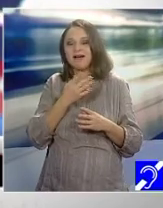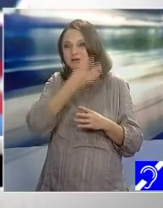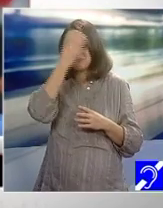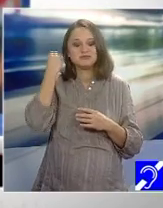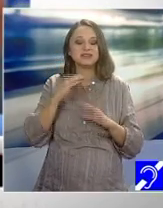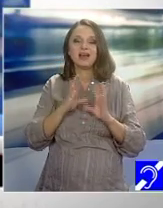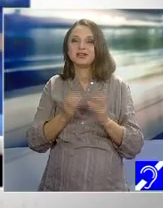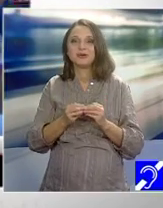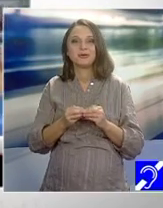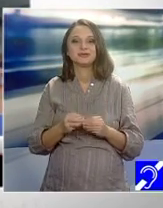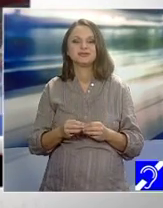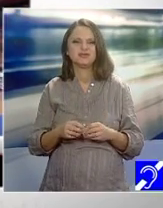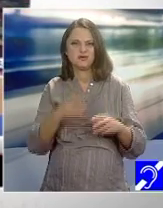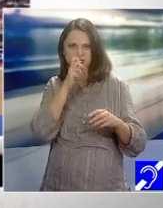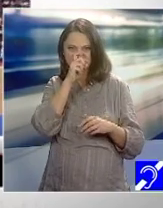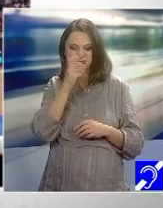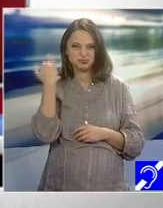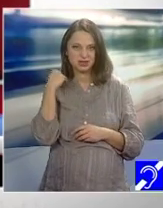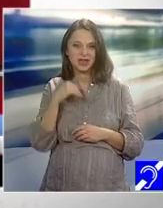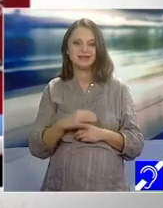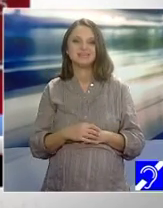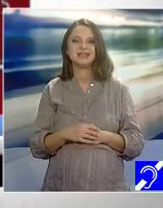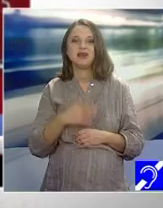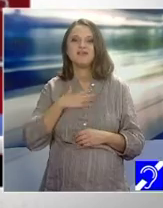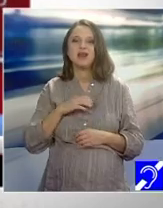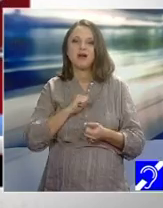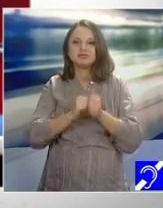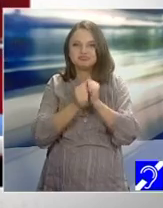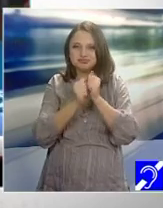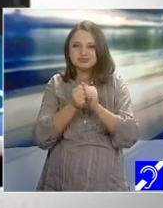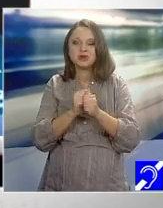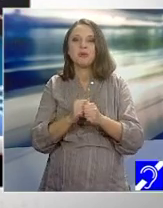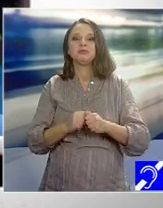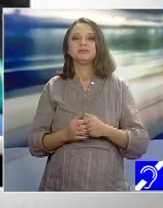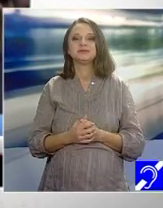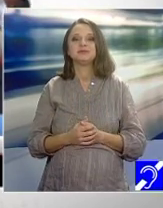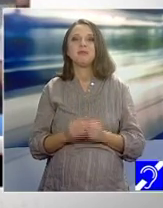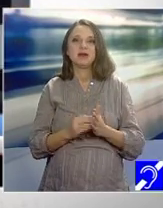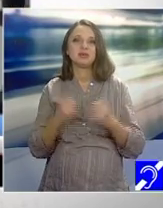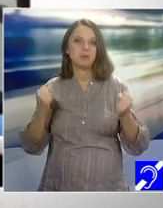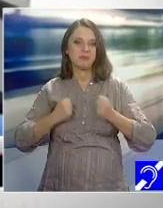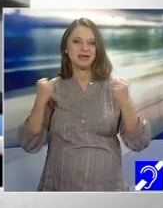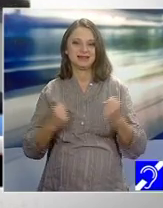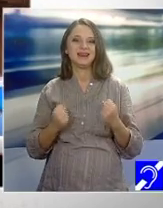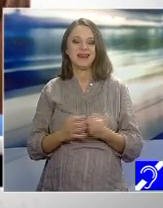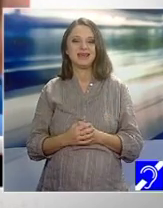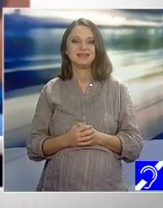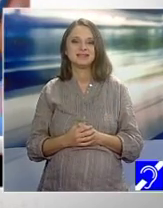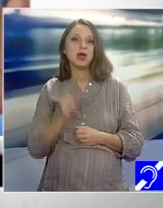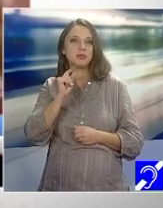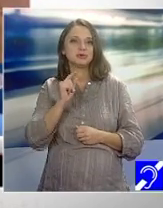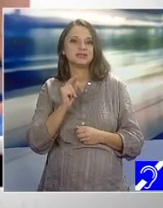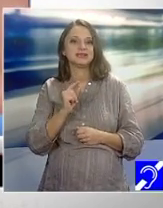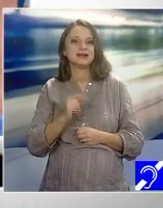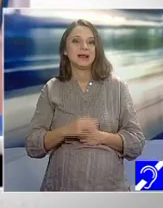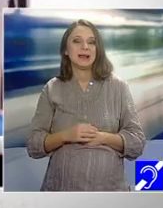ceea ce este mai bun pentru că vreau să îmi ajut echipa. Mai trebuie să îmbunătățesc pregătirea fizică. Sincer, recunosc că am rămas puțin fără